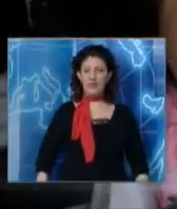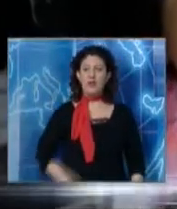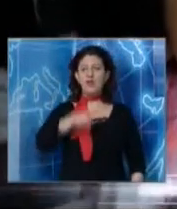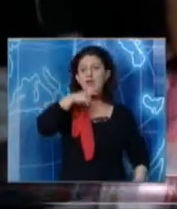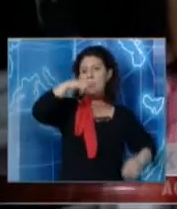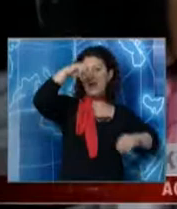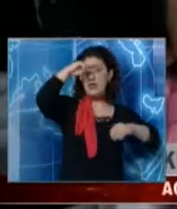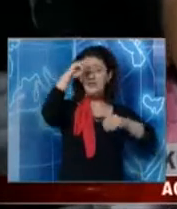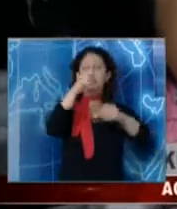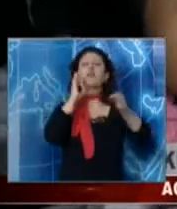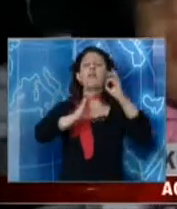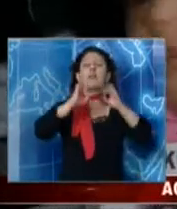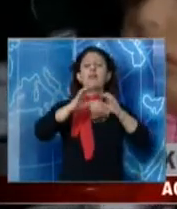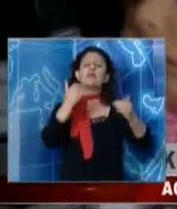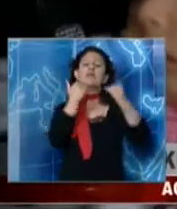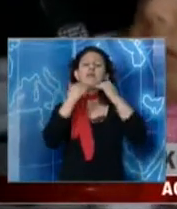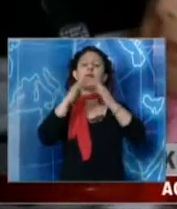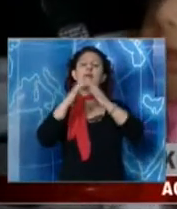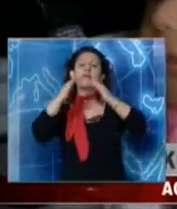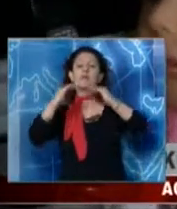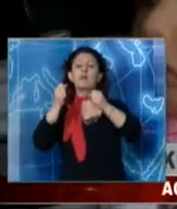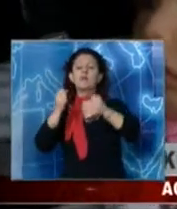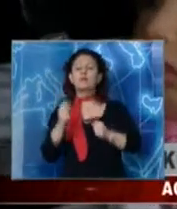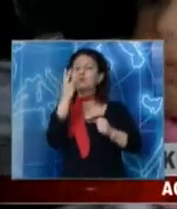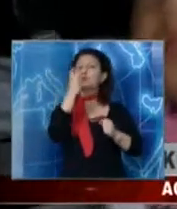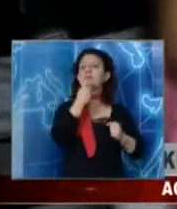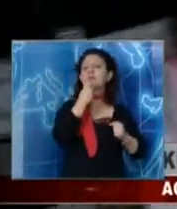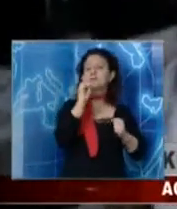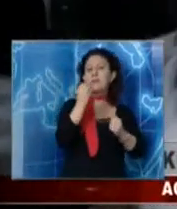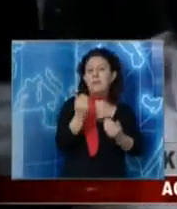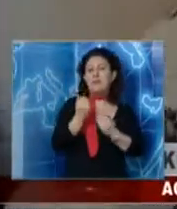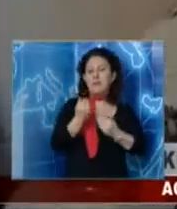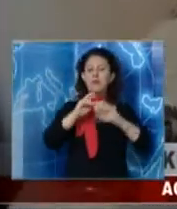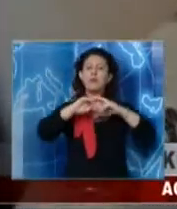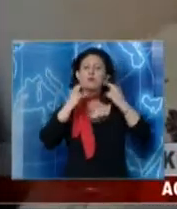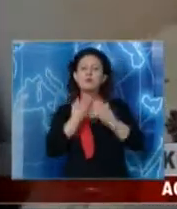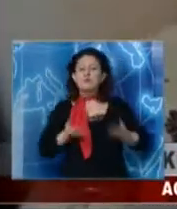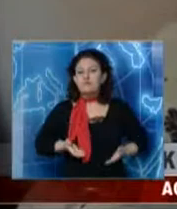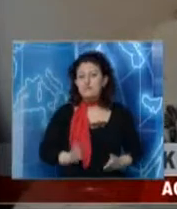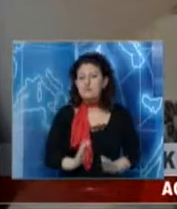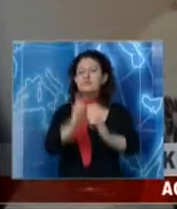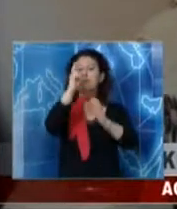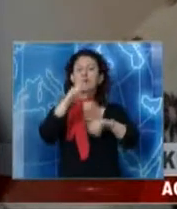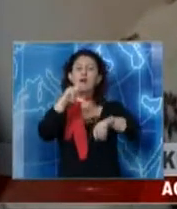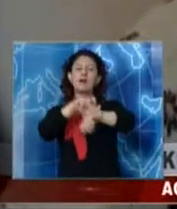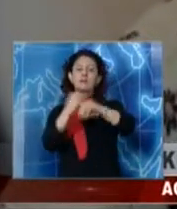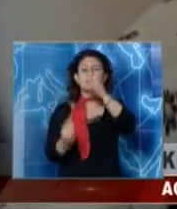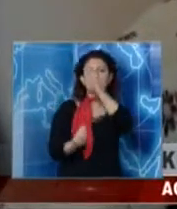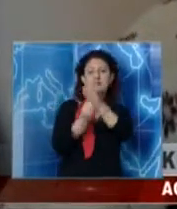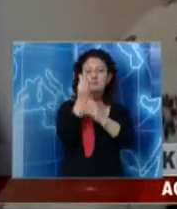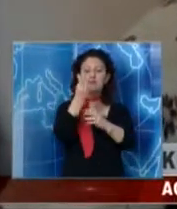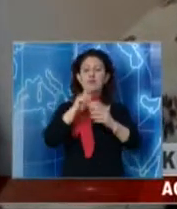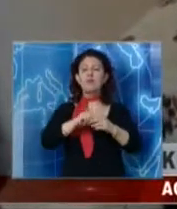Gebze'de ikamet eden Duran ve Meryem Doğan çiftinin 3 yaşındaki yavruları İrem Doğan, dünyaya gelir gelmez amansız bir hastalıkla mücadele